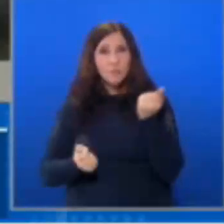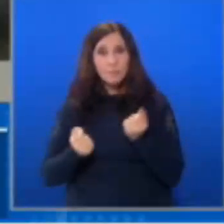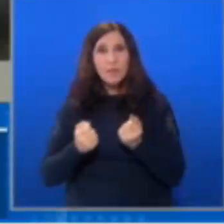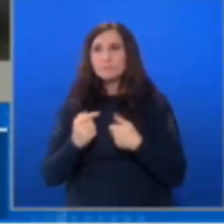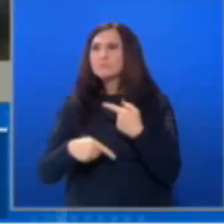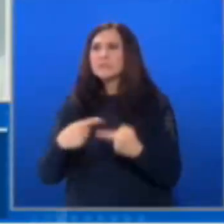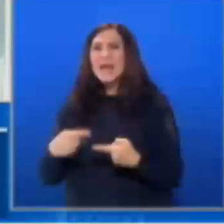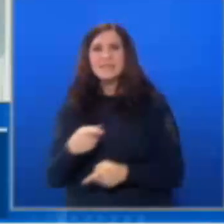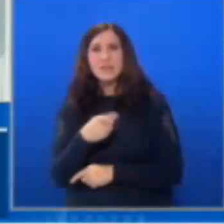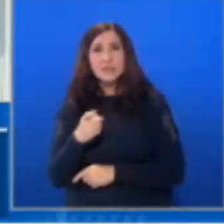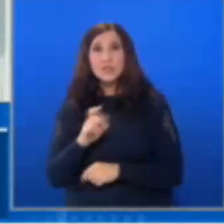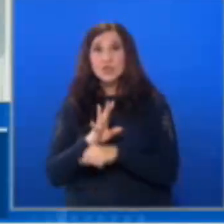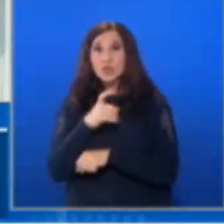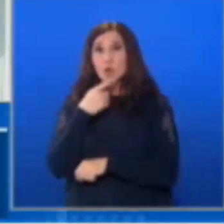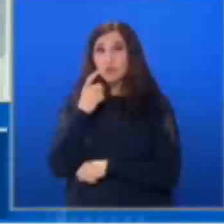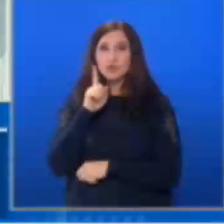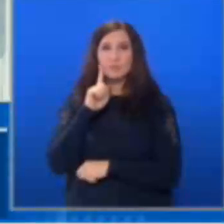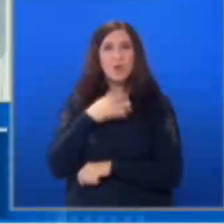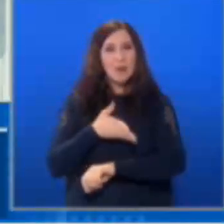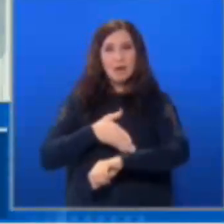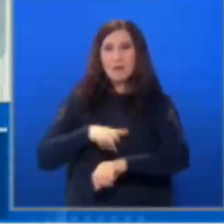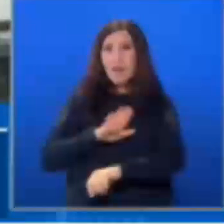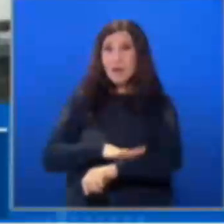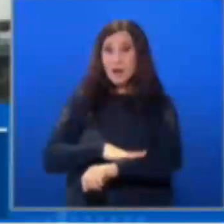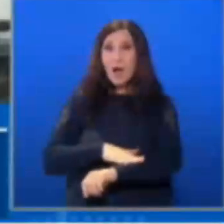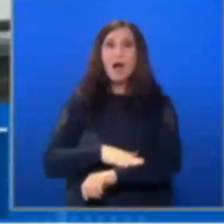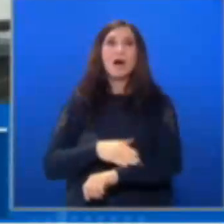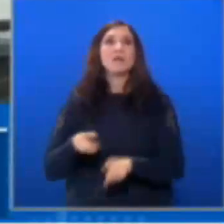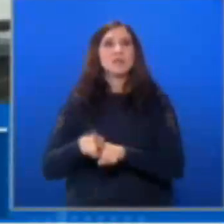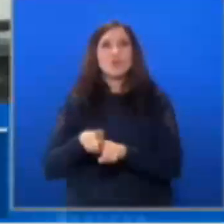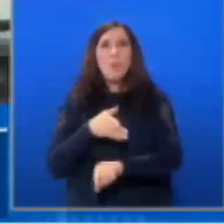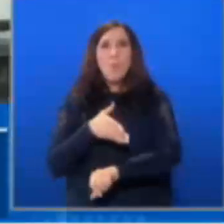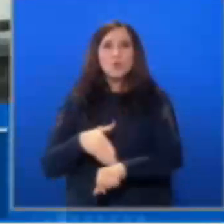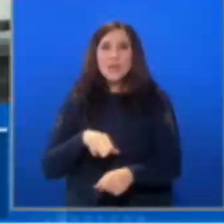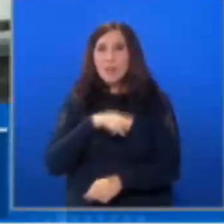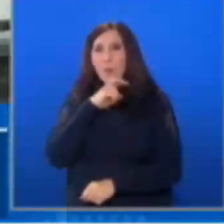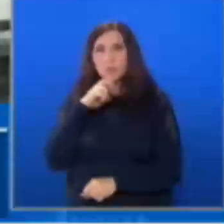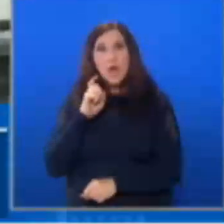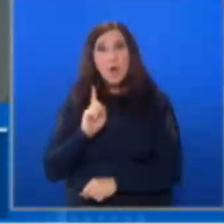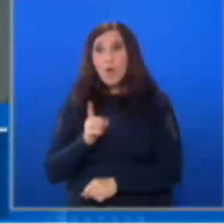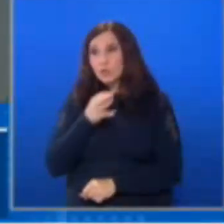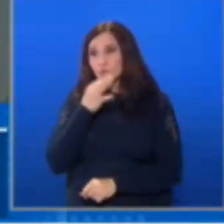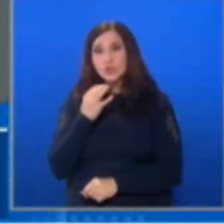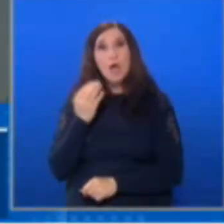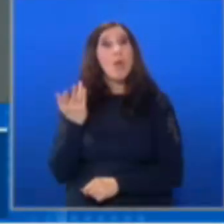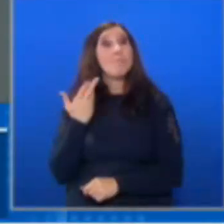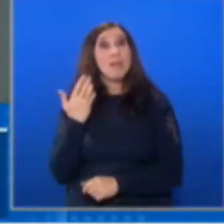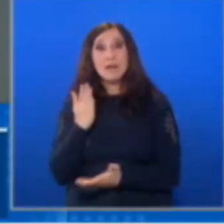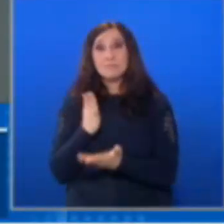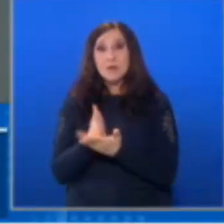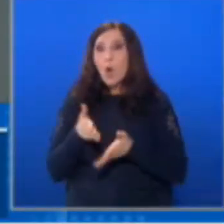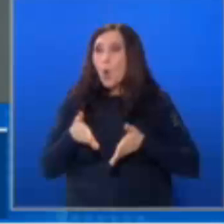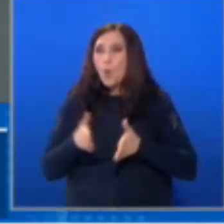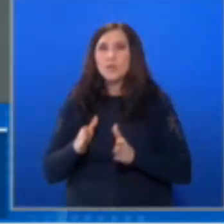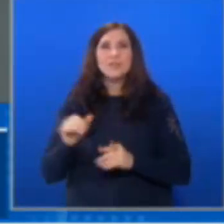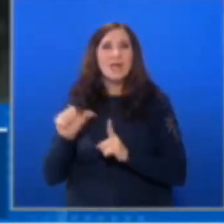14-годишно момче е с наранена ръка. Пострадала е и полицайка, която случайно е била на спирката на улица Юндола.